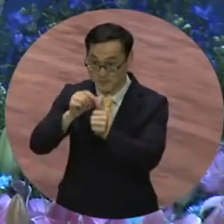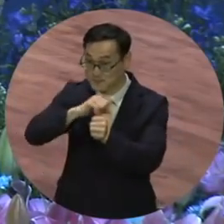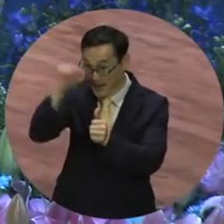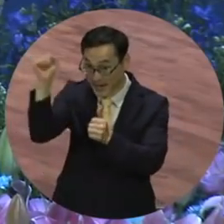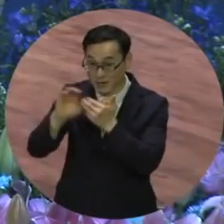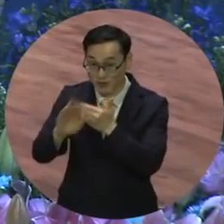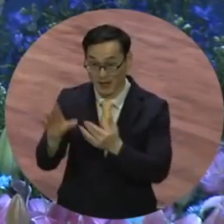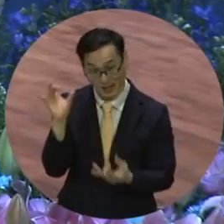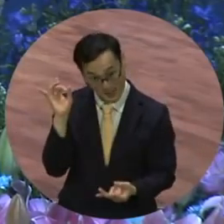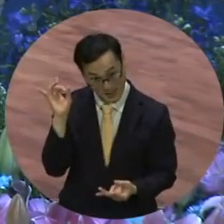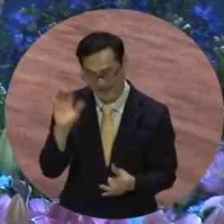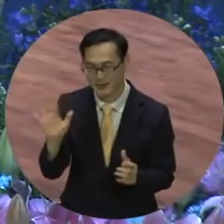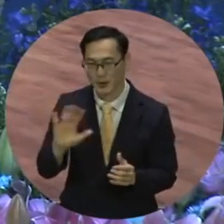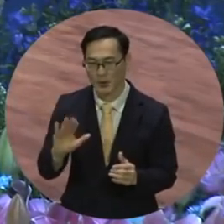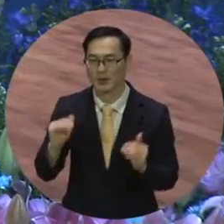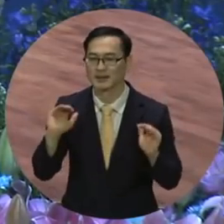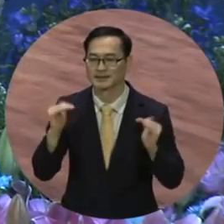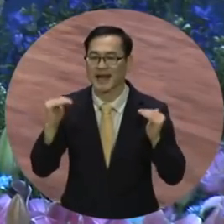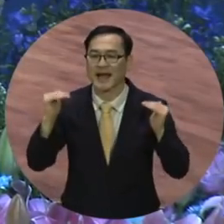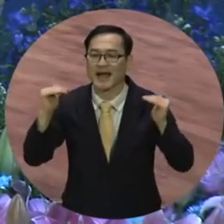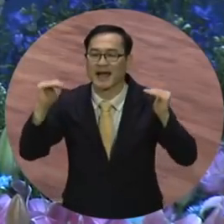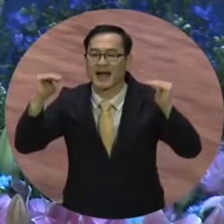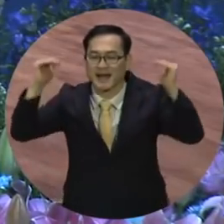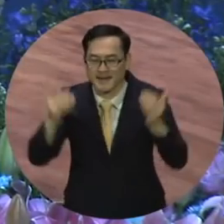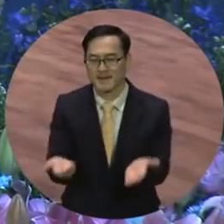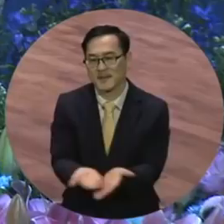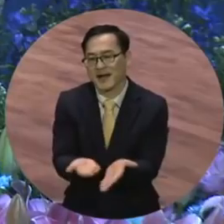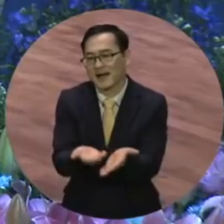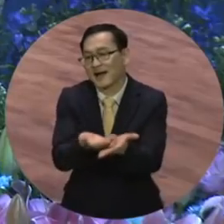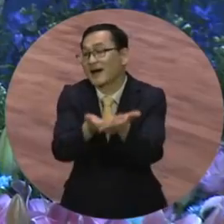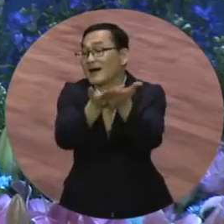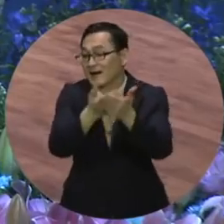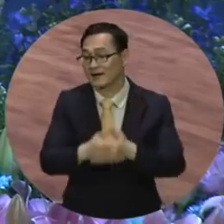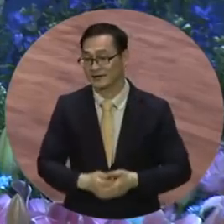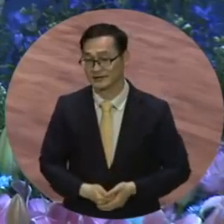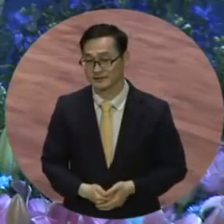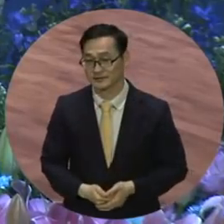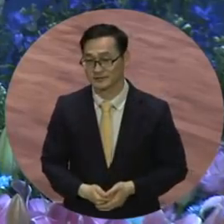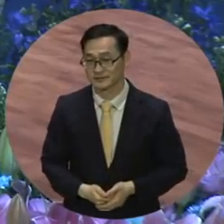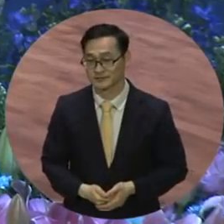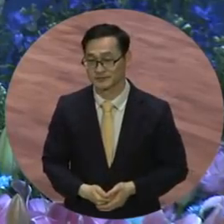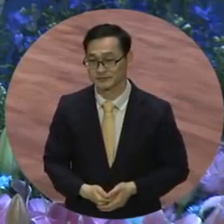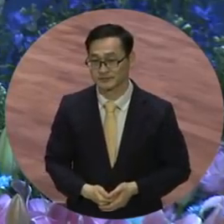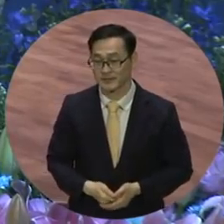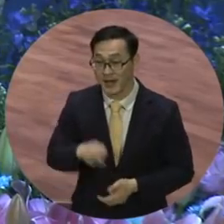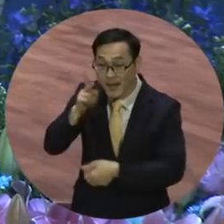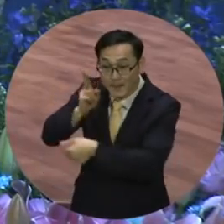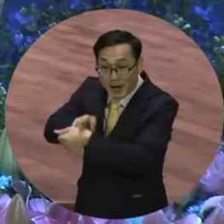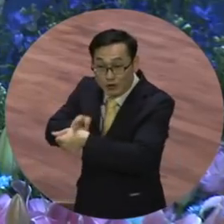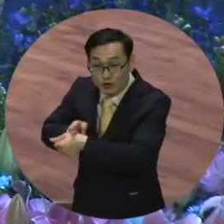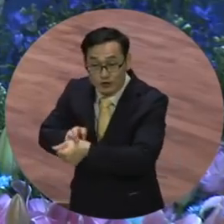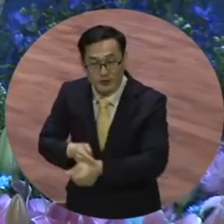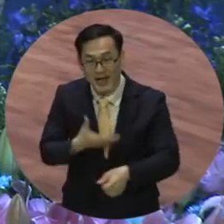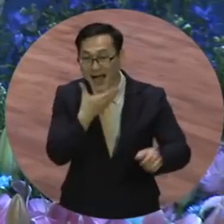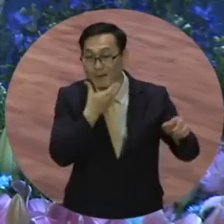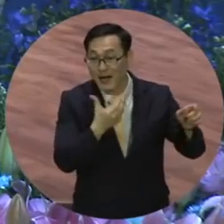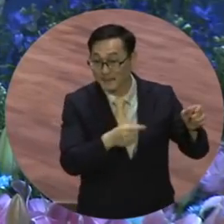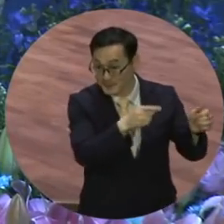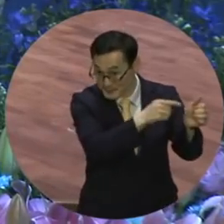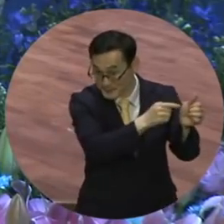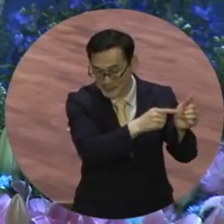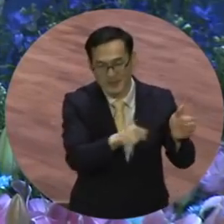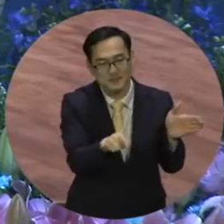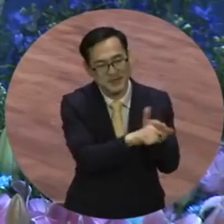돼. 날로 자라가는 도다. 사도 바울은 아브라함의 이 믿음이 이렇게